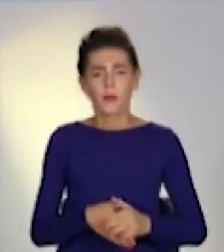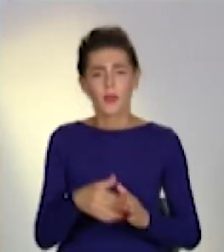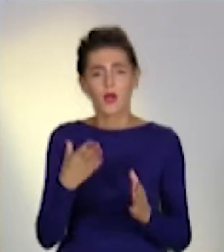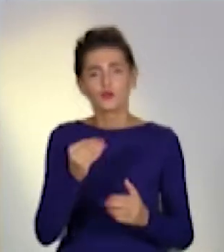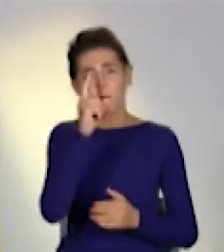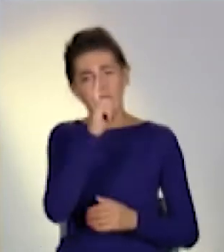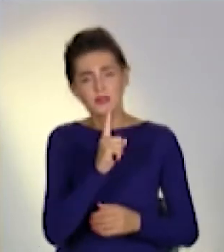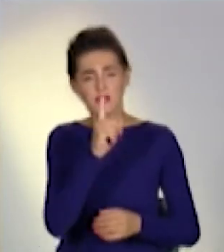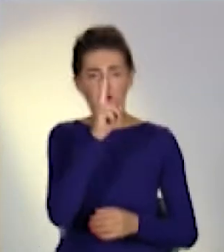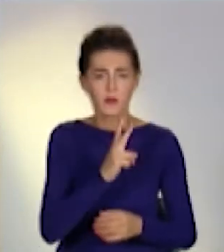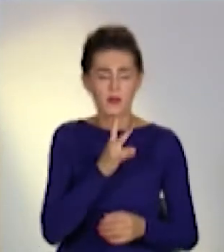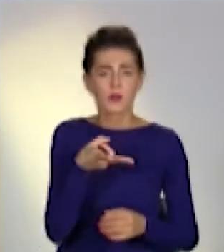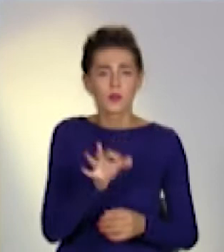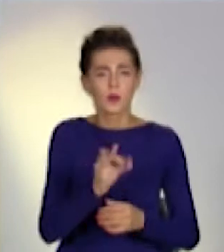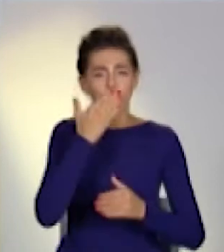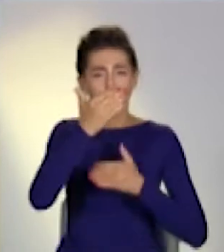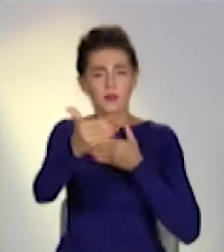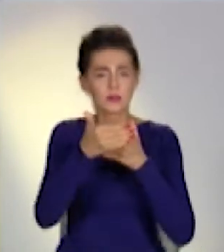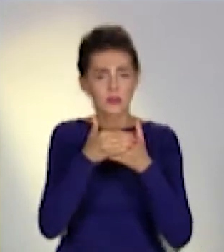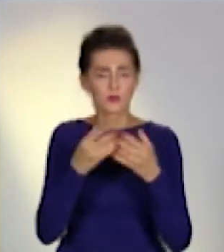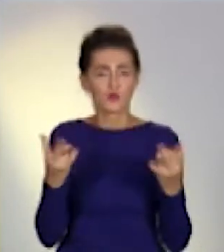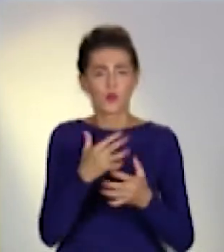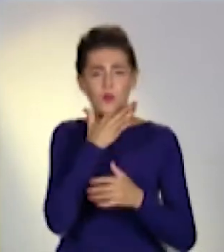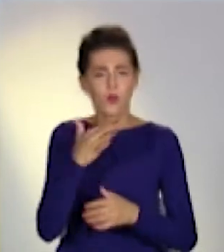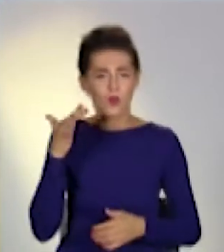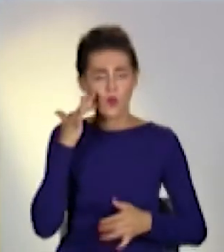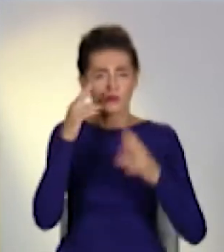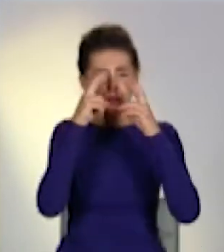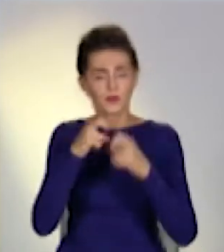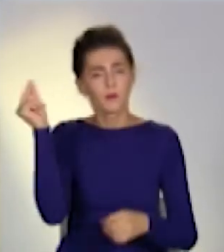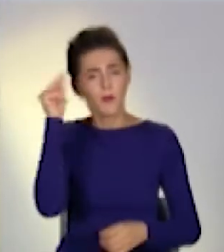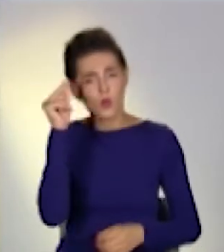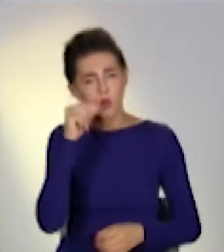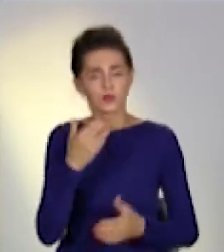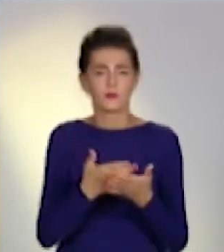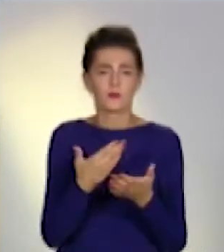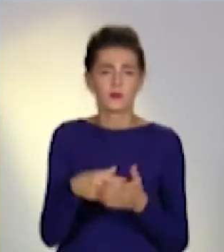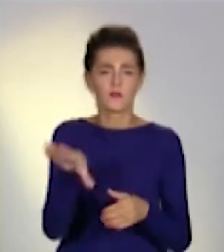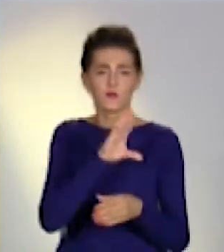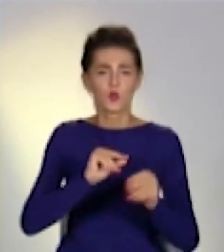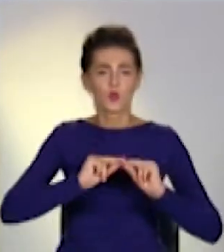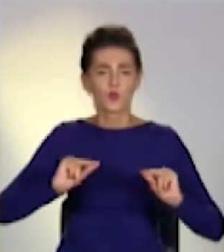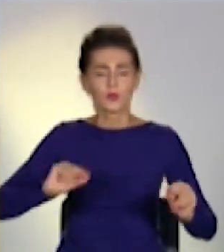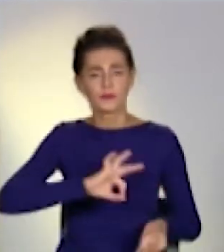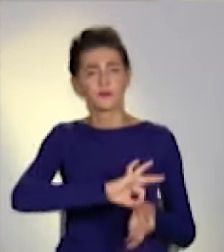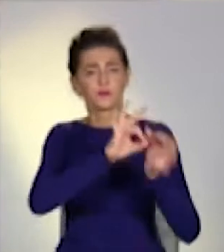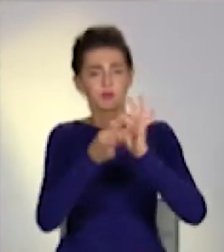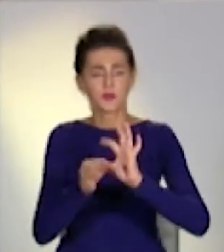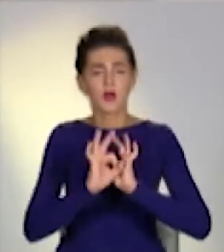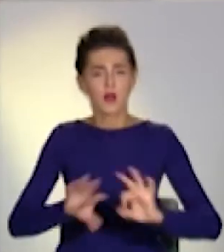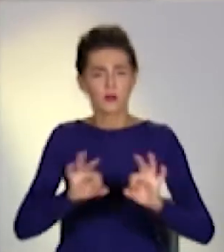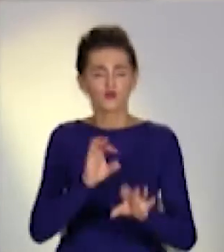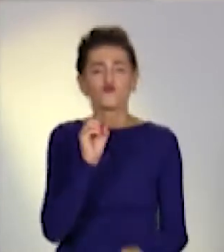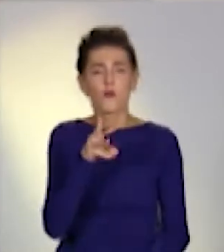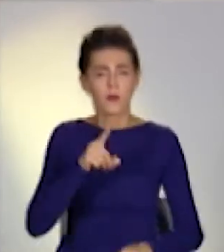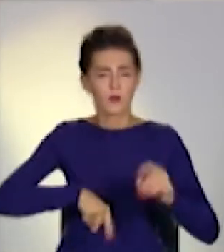так два. Ну, а коли вже треба більше проходити, більше обучати, якби, учитель краще об'яснить, ніж батьки. Педіатри